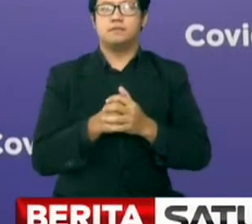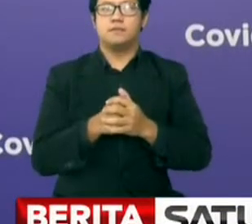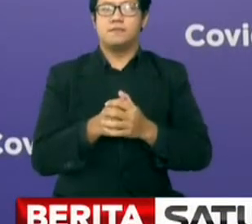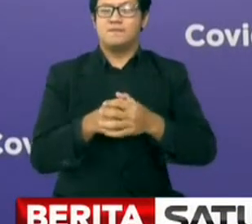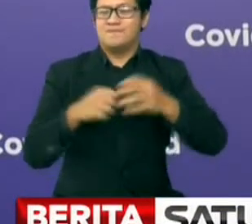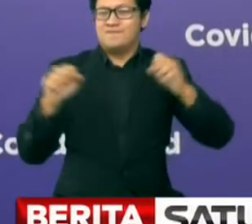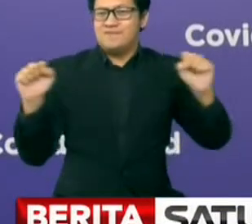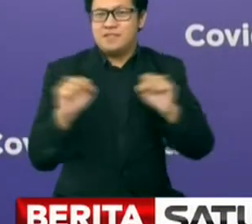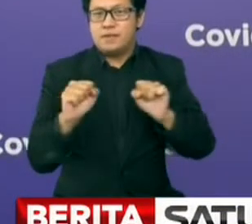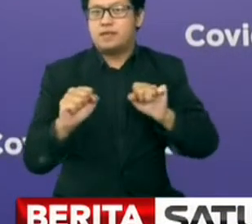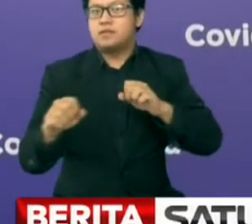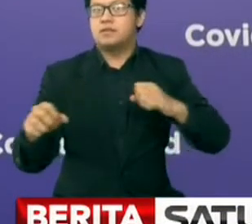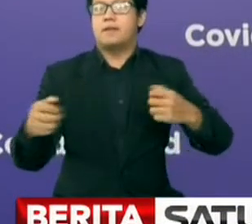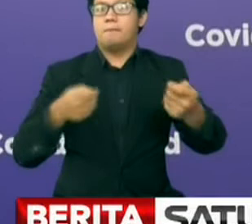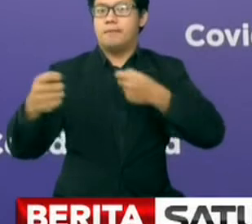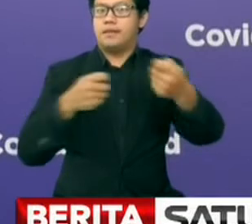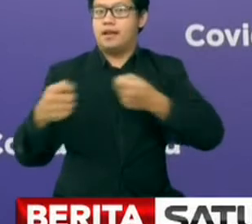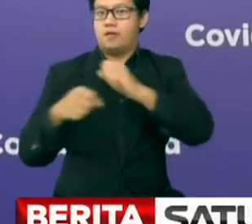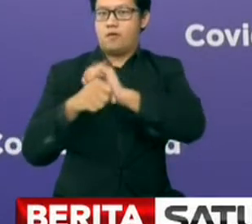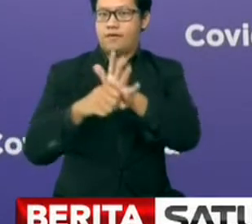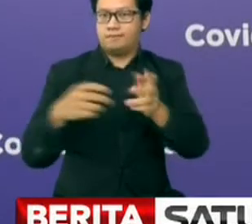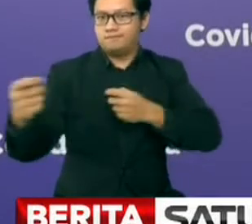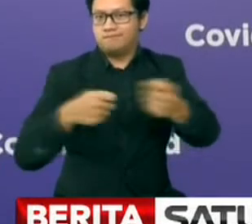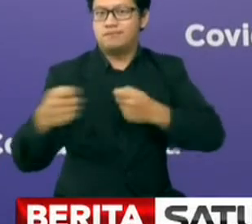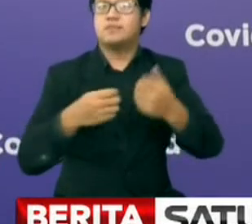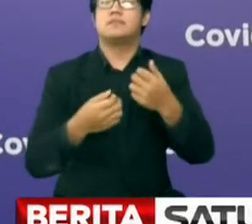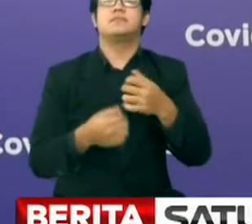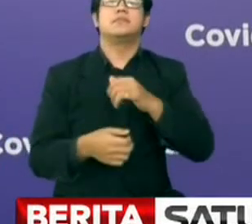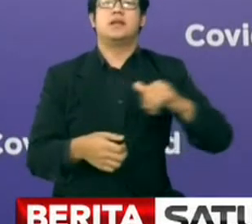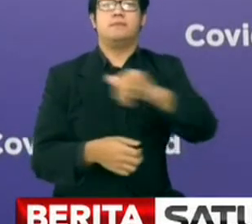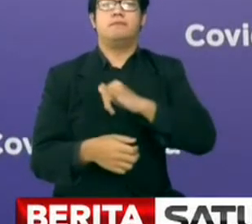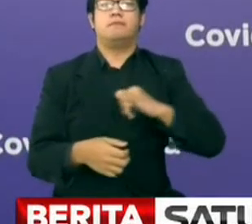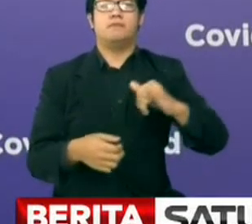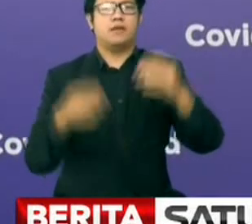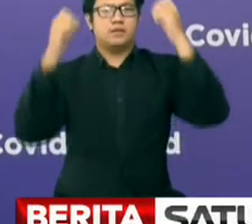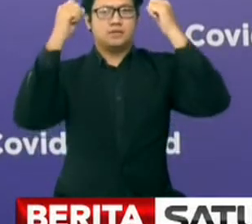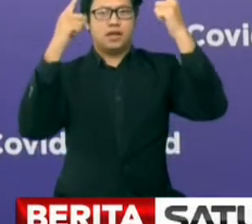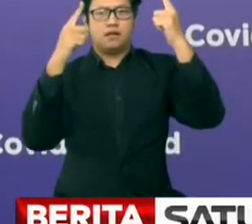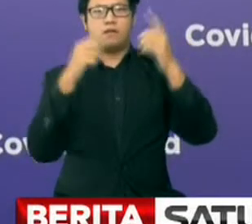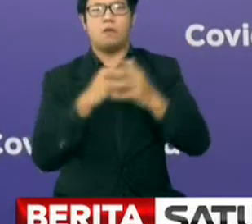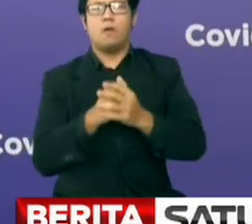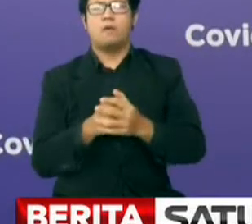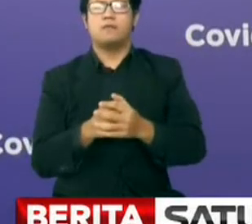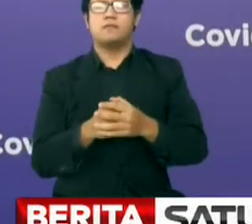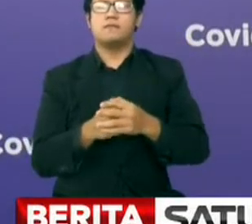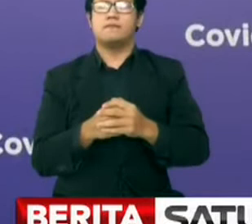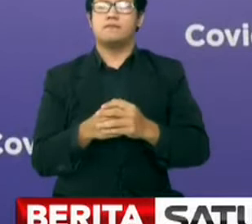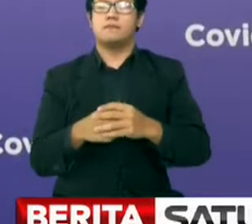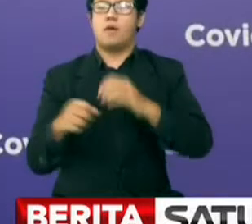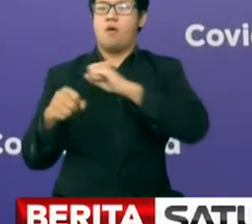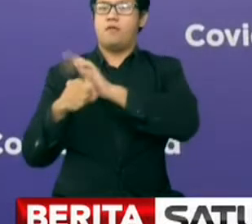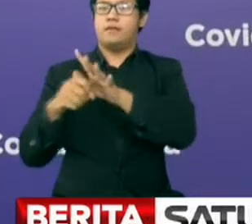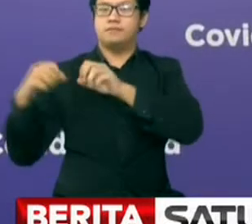cepat mengendalikan ini kita menyadari bersama bahwa penularan copied